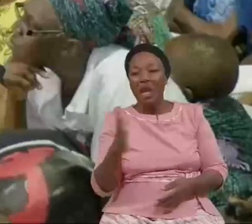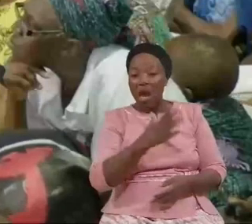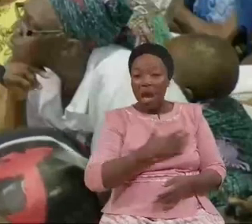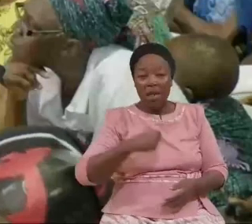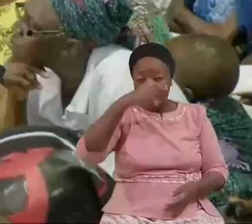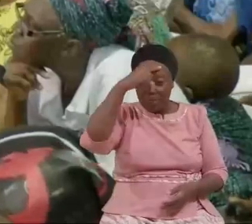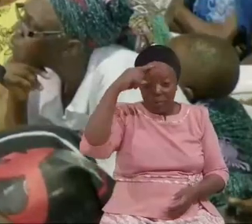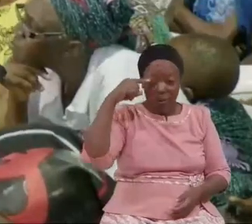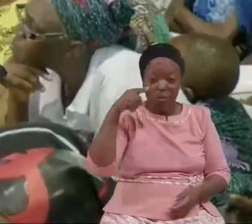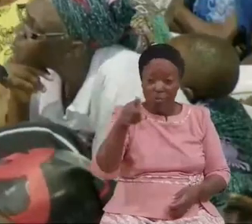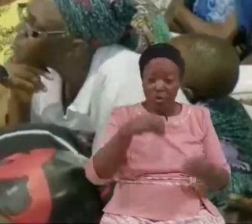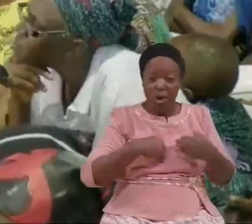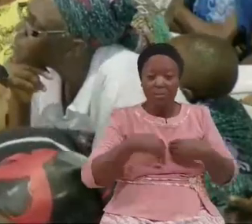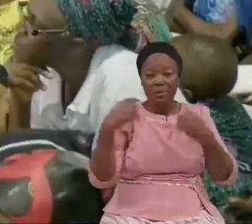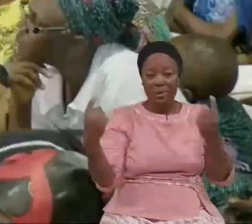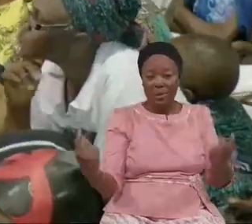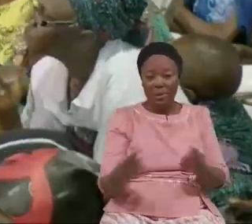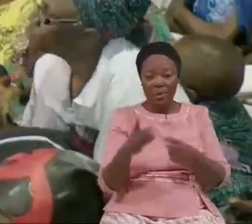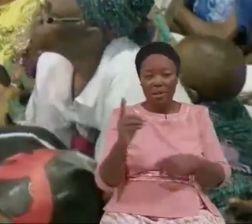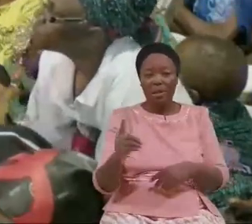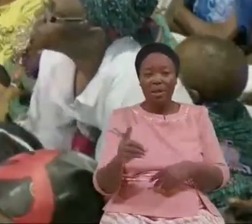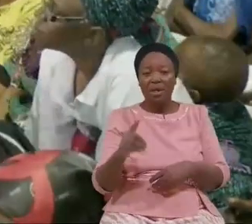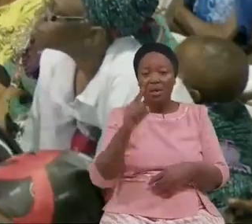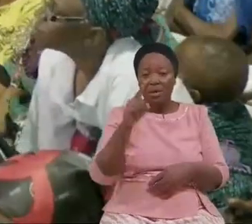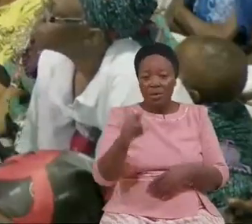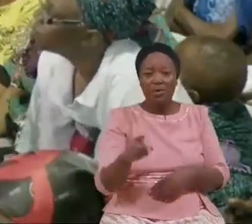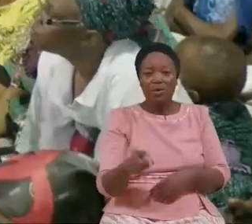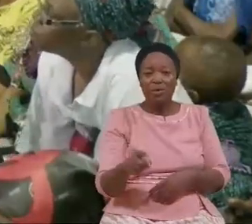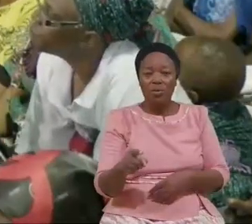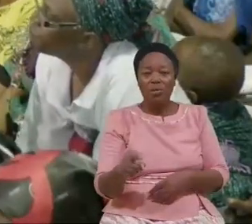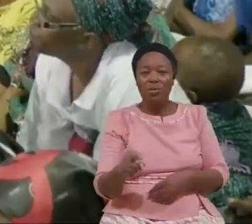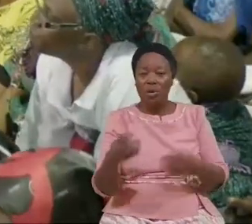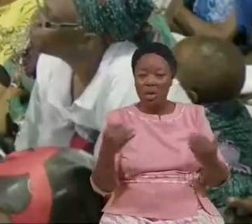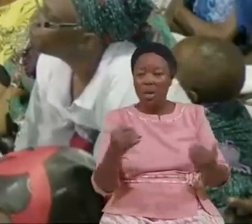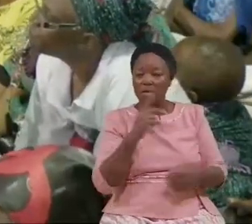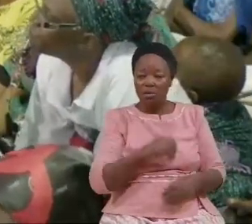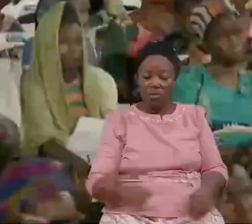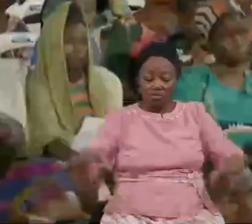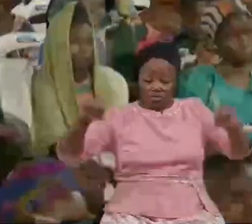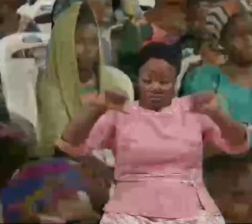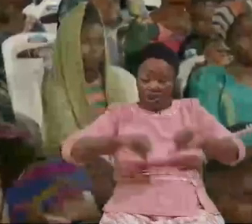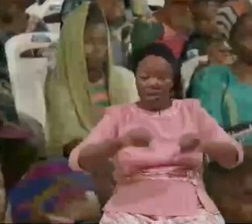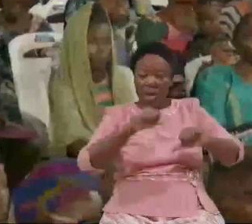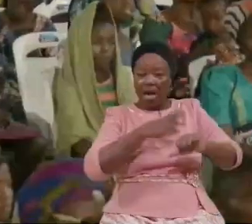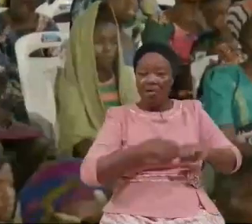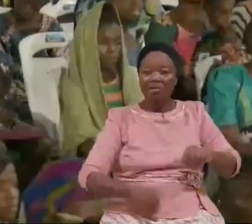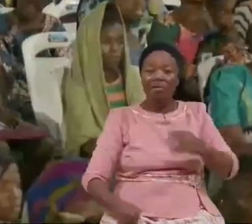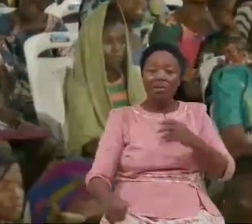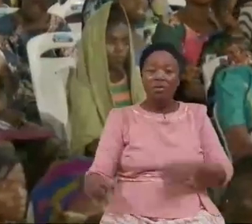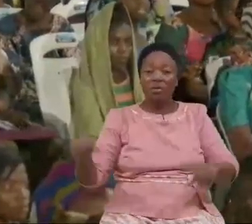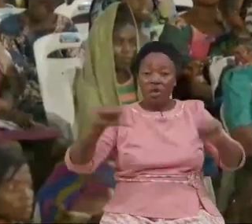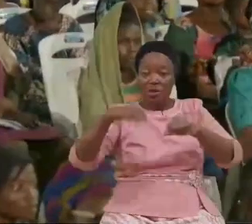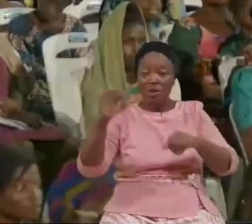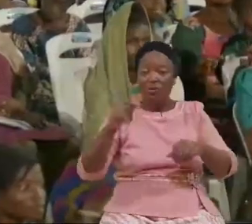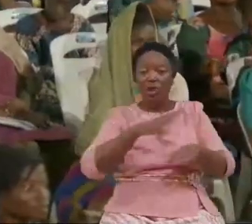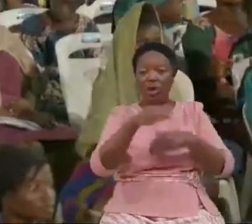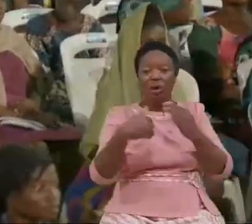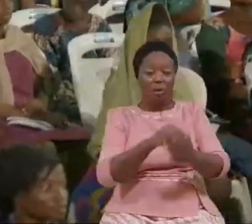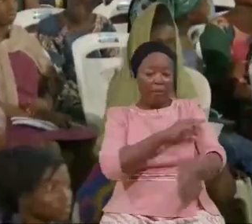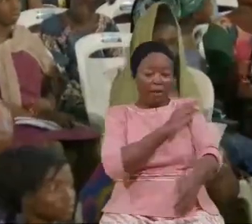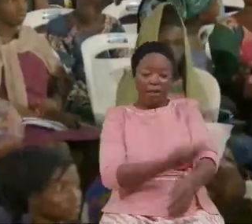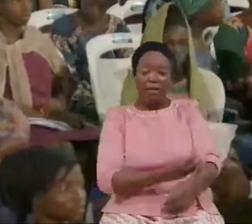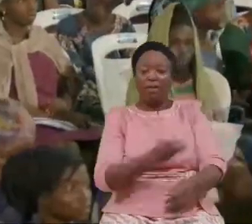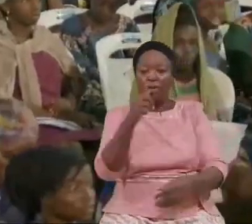et parce que tu as péché tu portes la condamnation et la dame nation du Dieu tout-puissant la